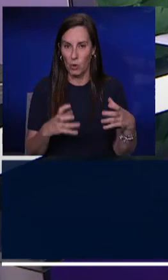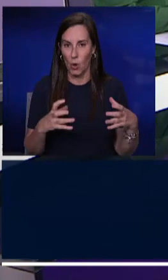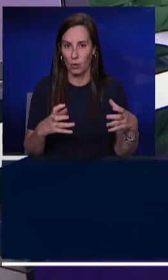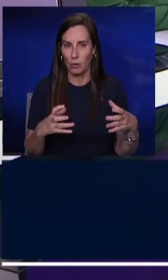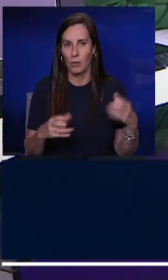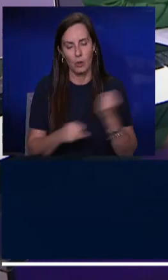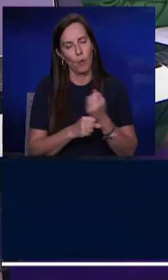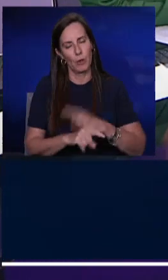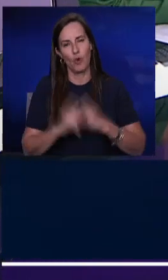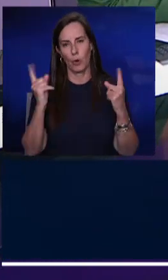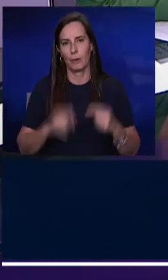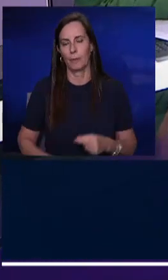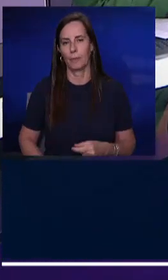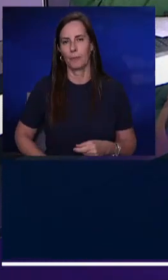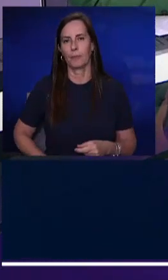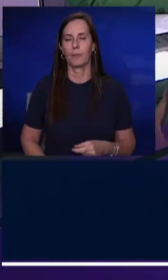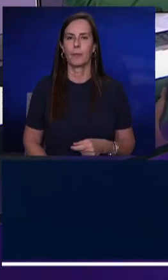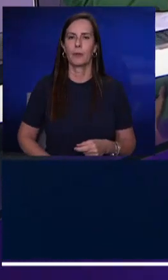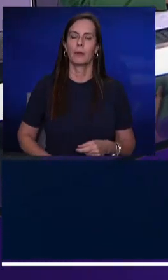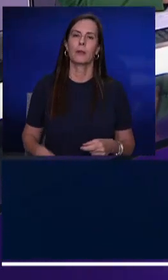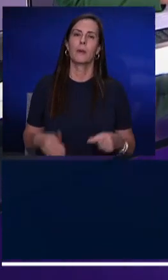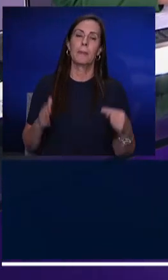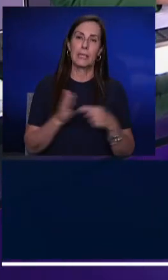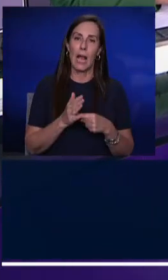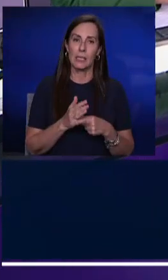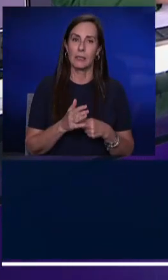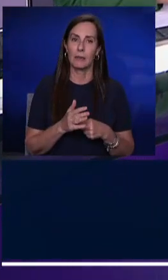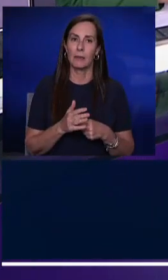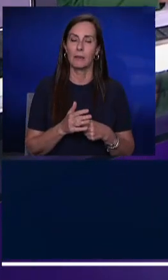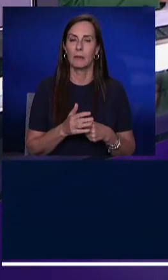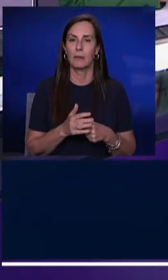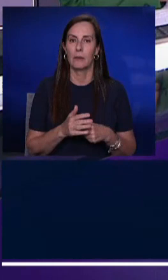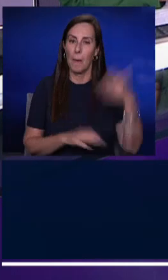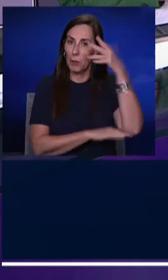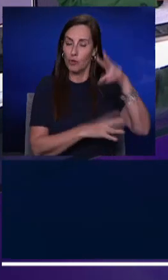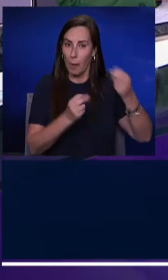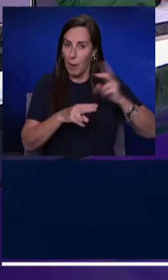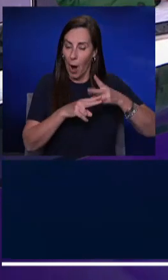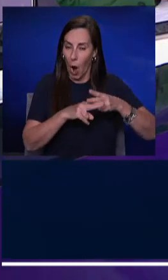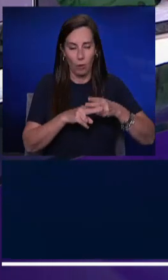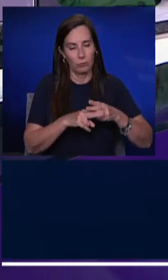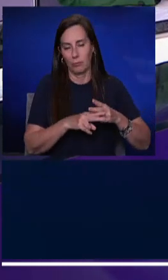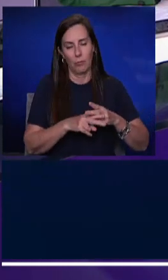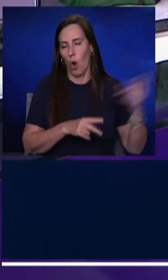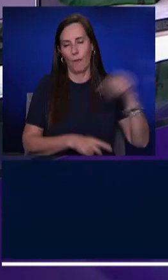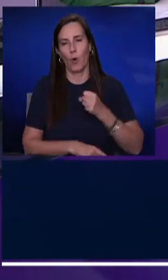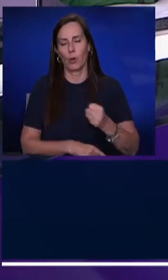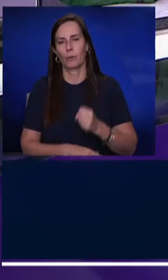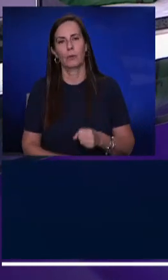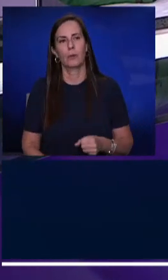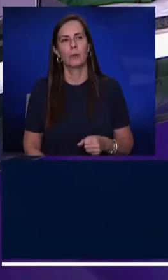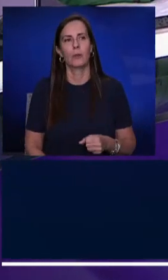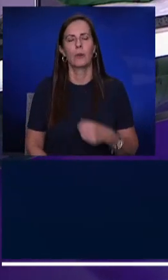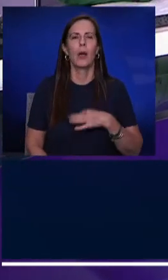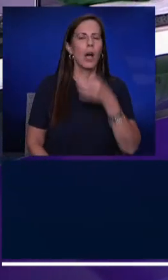מבחינת ההתחסנות. ולכן, במקומות שיש תחלואה, לא יגיעו תיירים. אז אני שאלת אותה שאלה גם מהכיוון ההפוך.